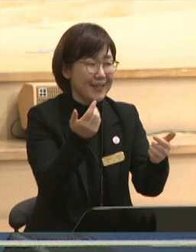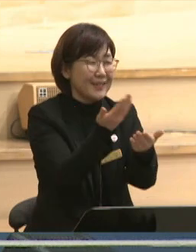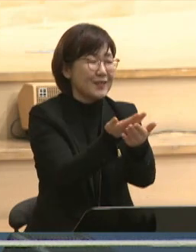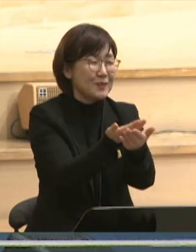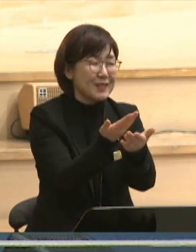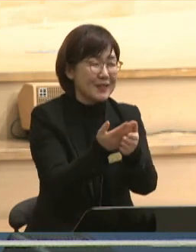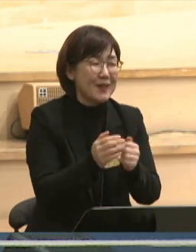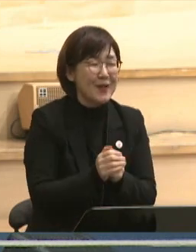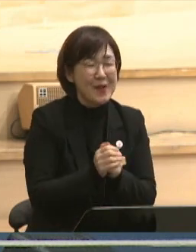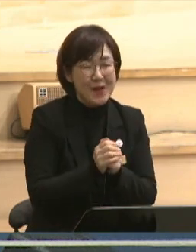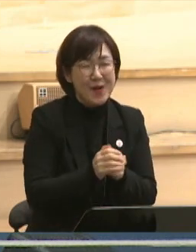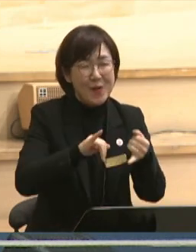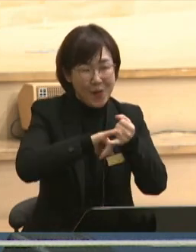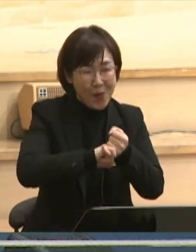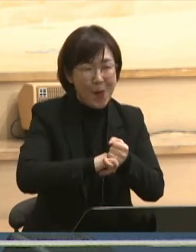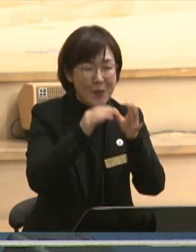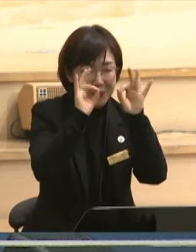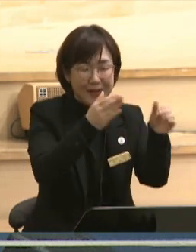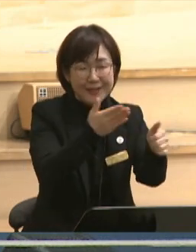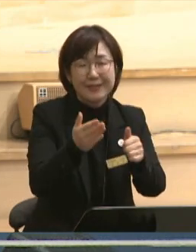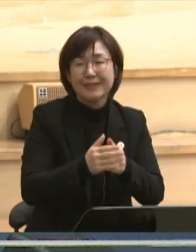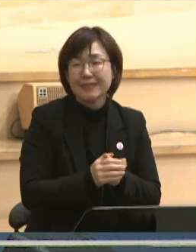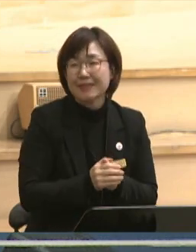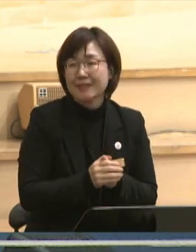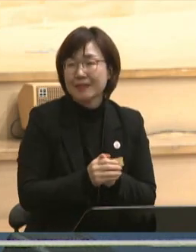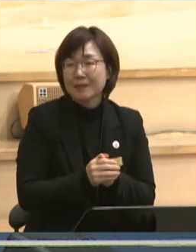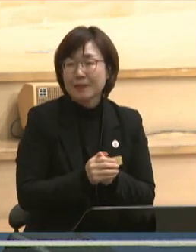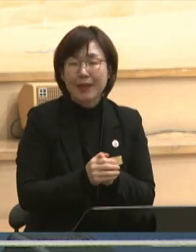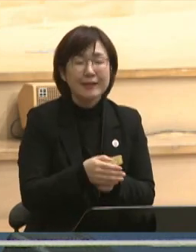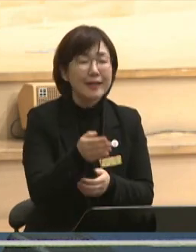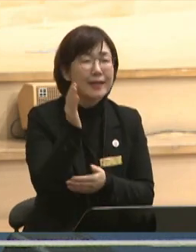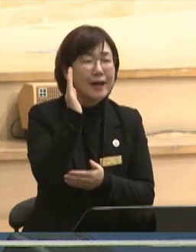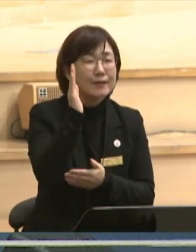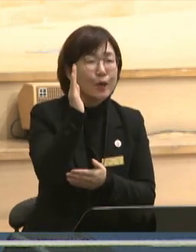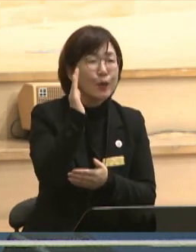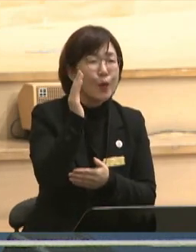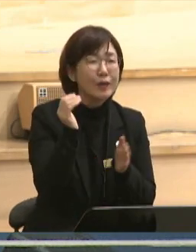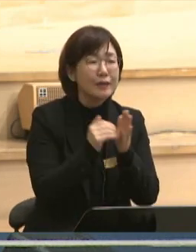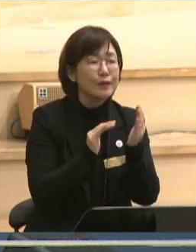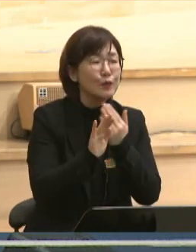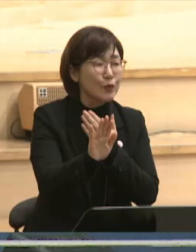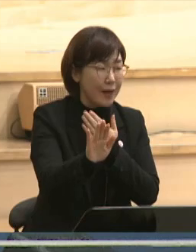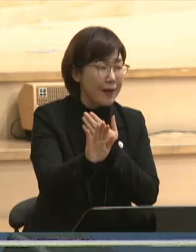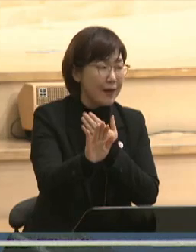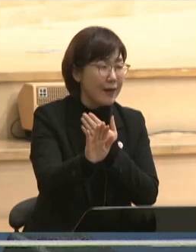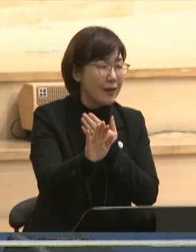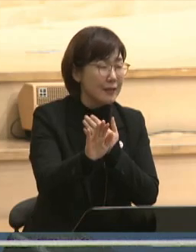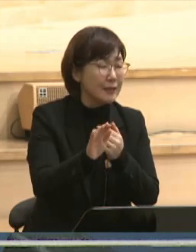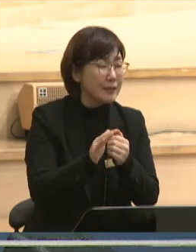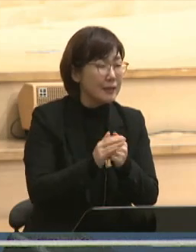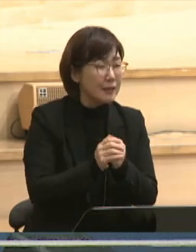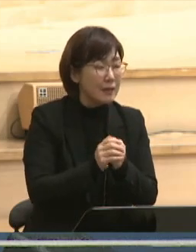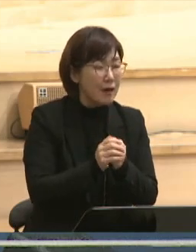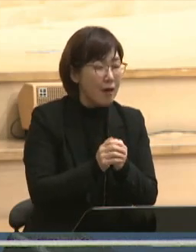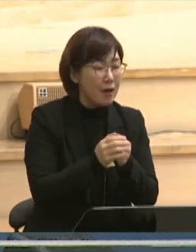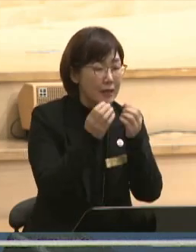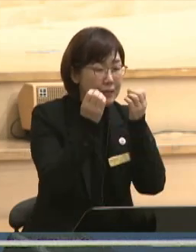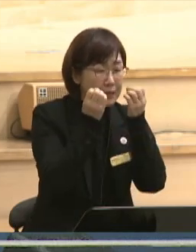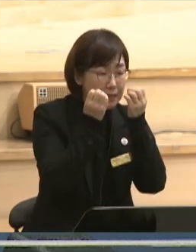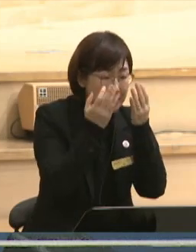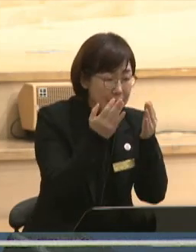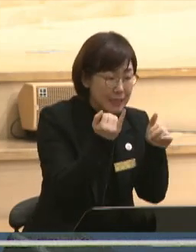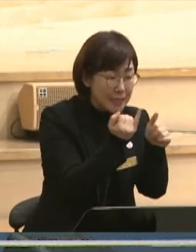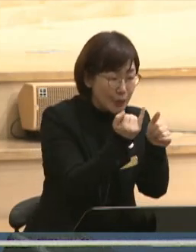명소개를 꼭 드려 주시기를 바랍니다 설교를 하고 난 이후에 특별히 신혼부부에게